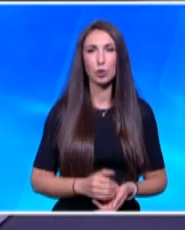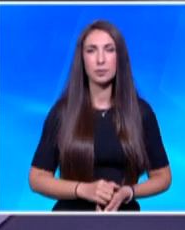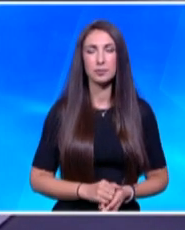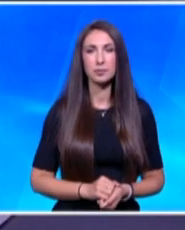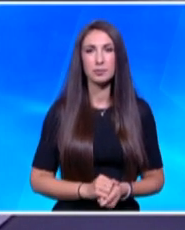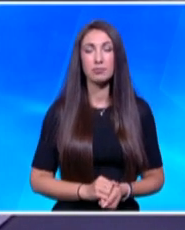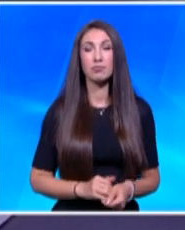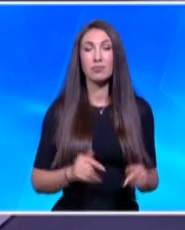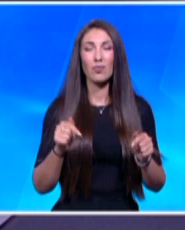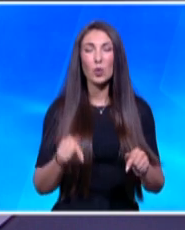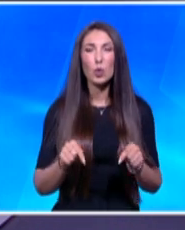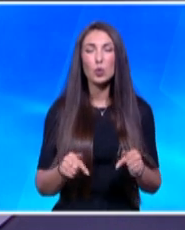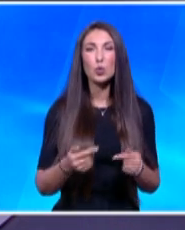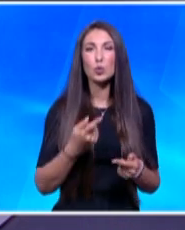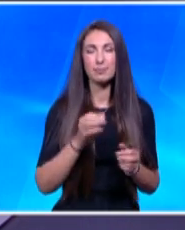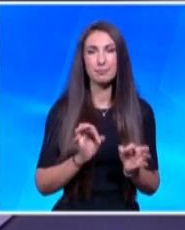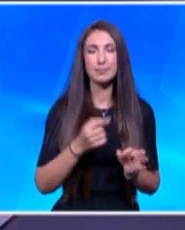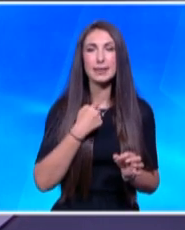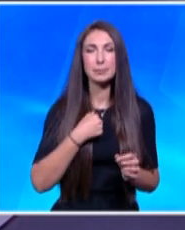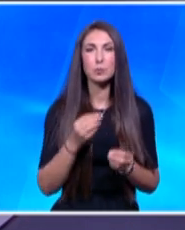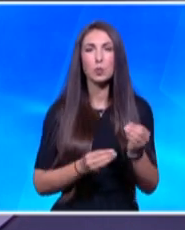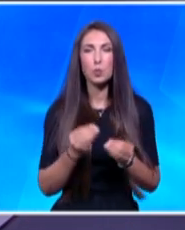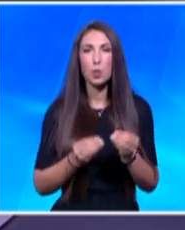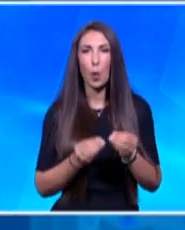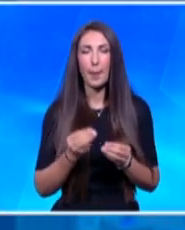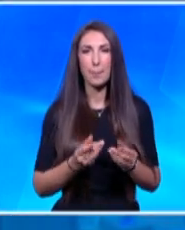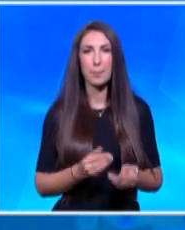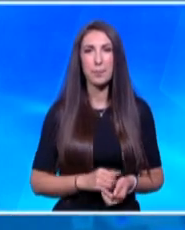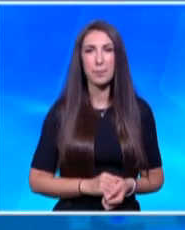Тук за мен проблема е в това